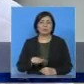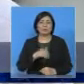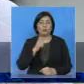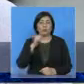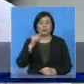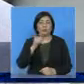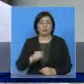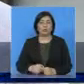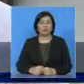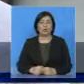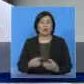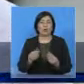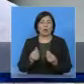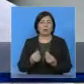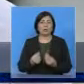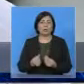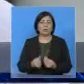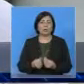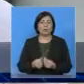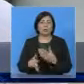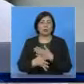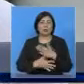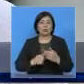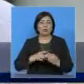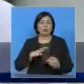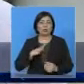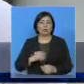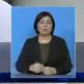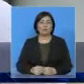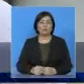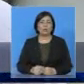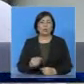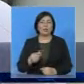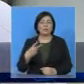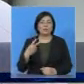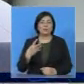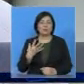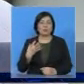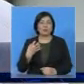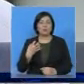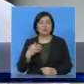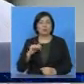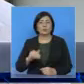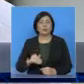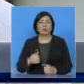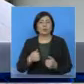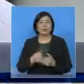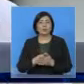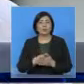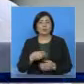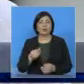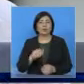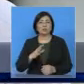уақытты ақша шешіп отырған. Шешіп отырған ақшасы 200 мыңнан 500 мыңға шейін шешіп отырған. Ай